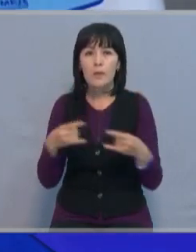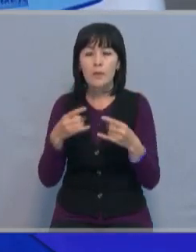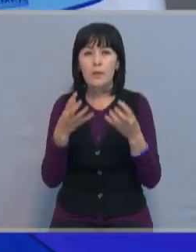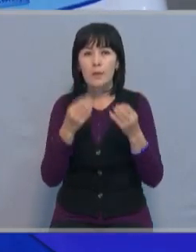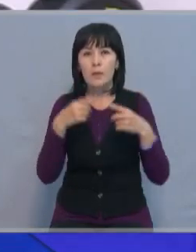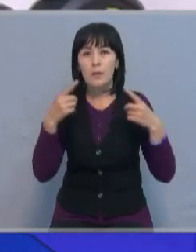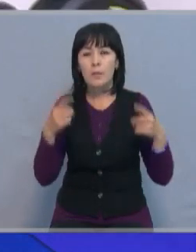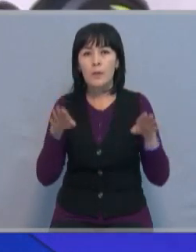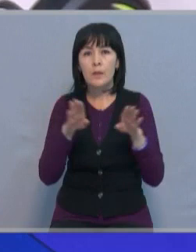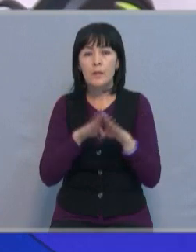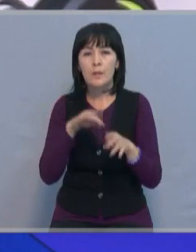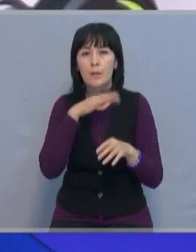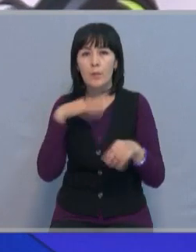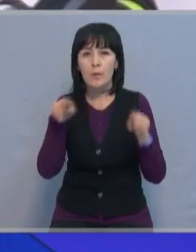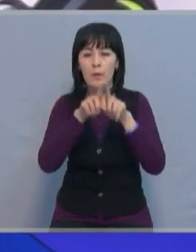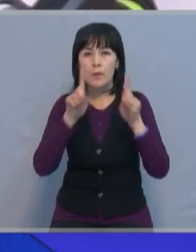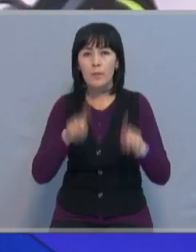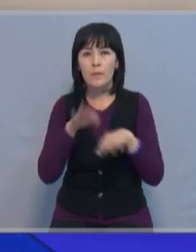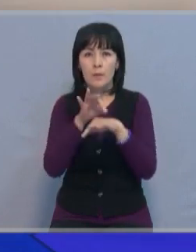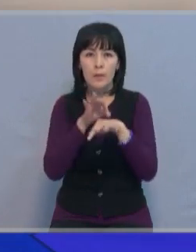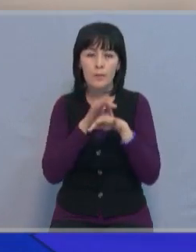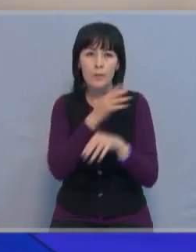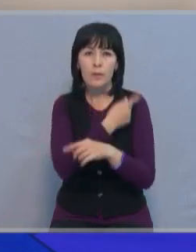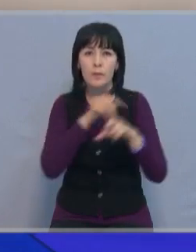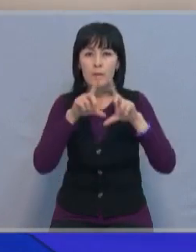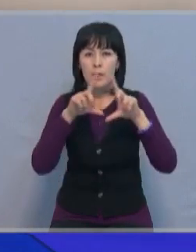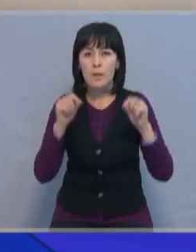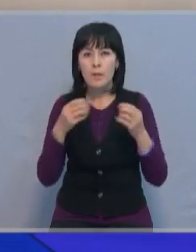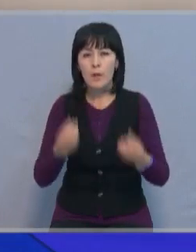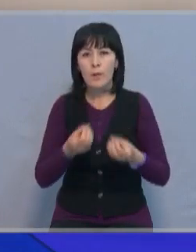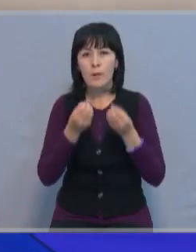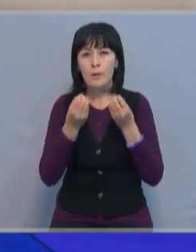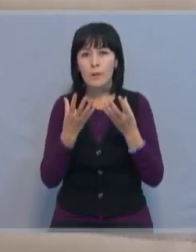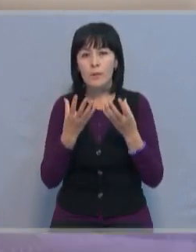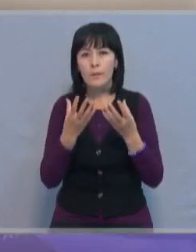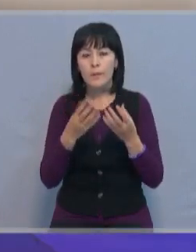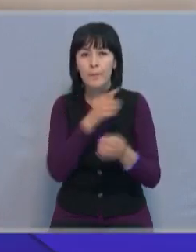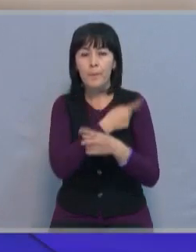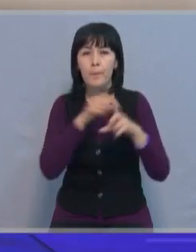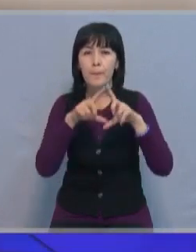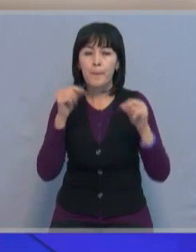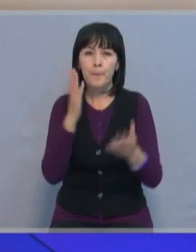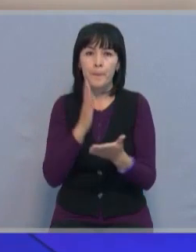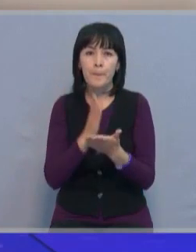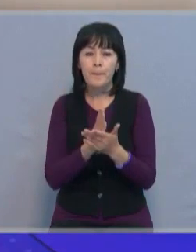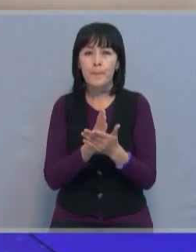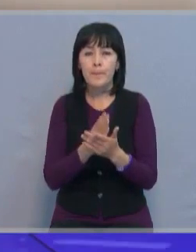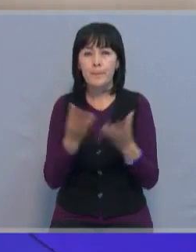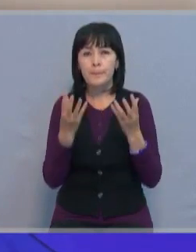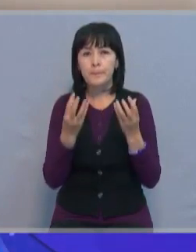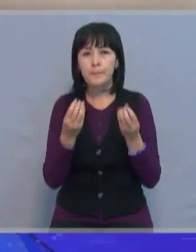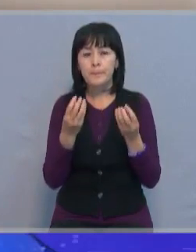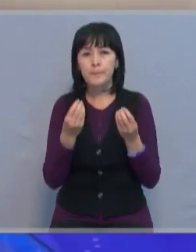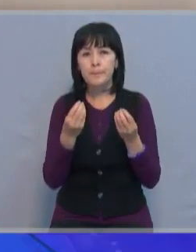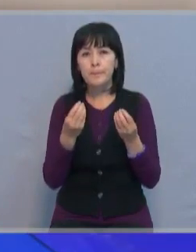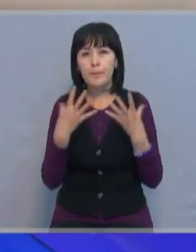калькоскоп, сургидрон құрылғыларымен қамтылған. Емханамызда күндізгі стационарымыз бар. Және де